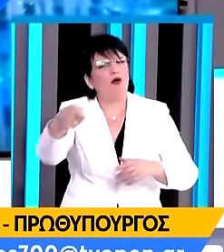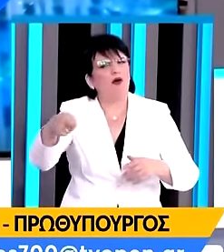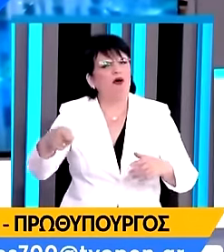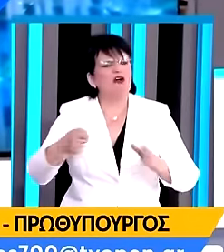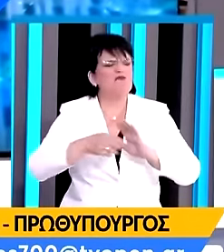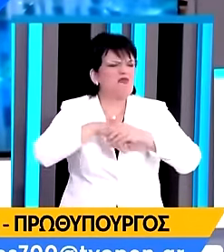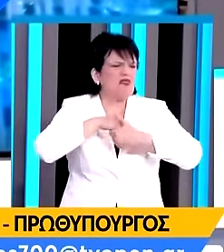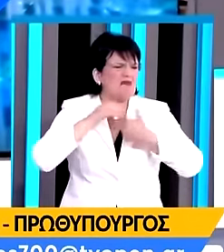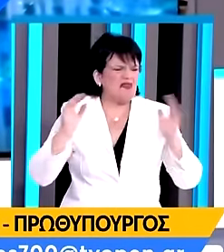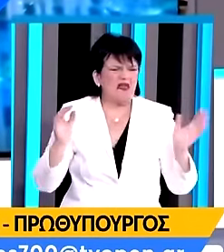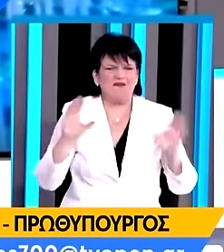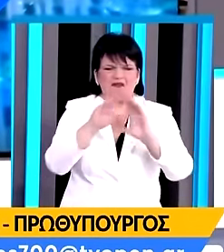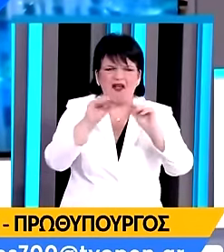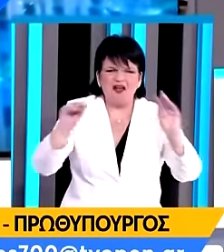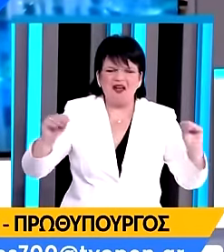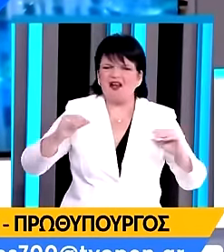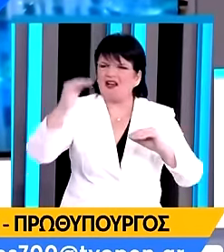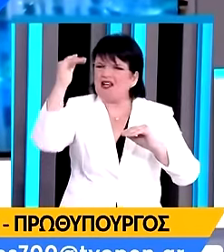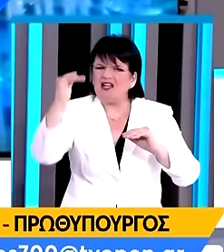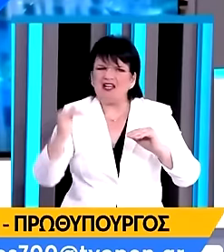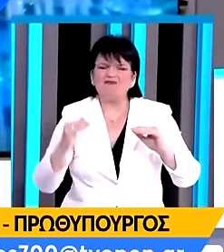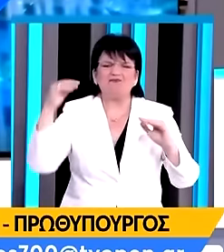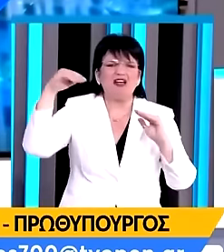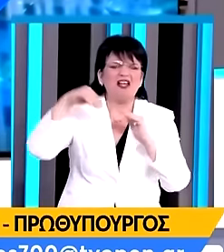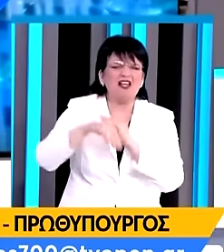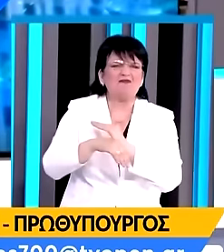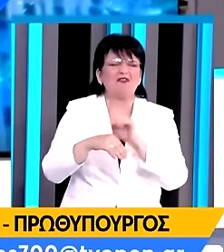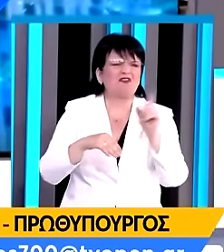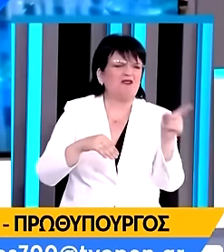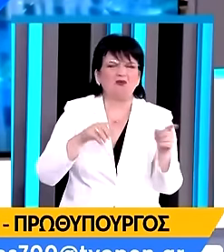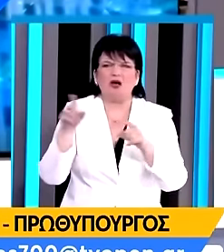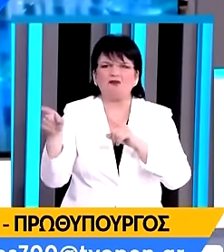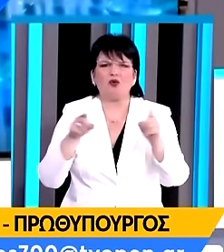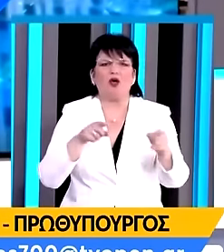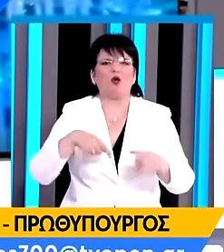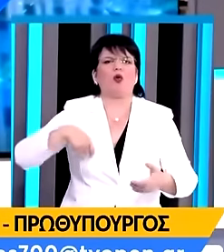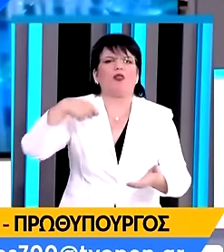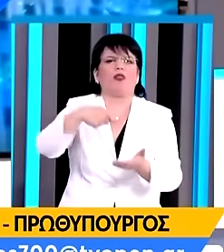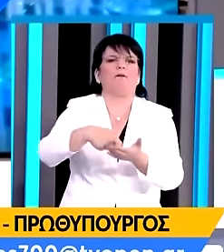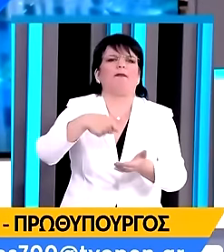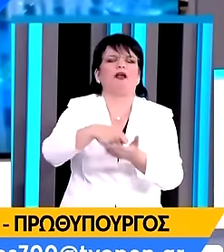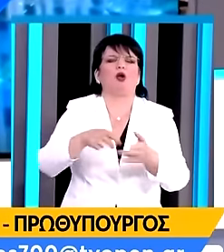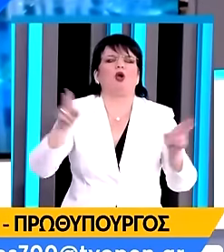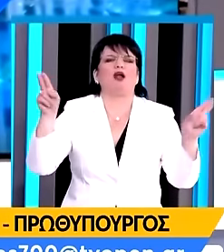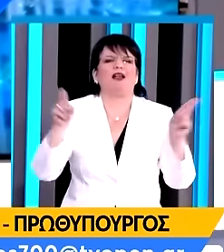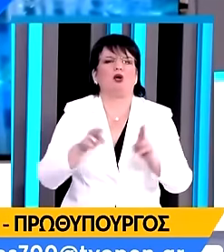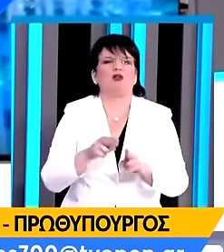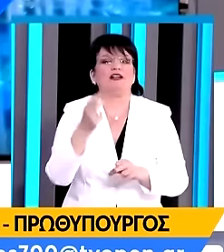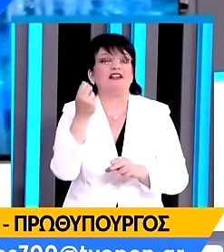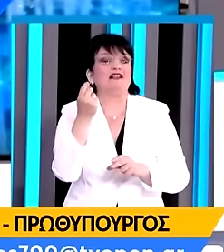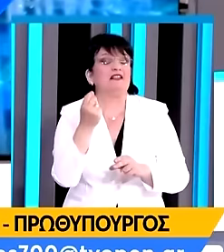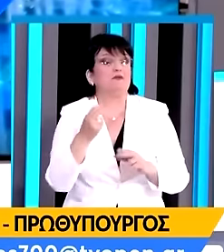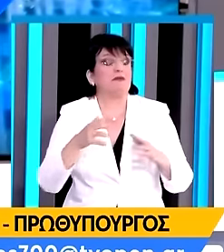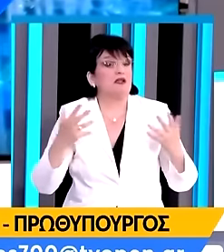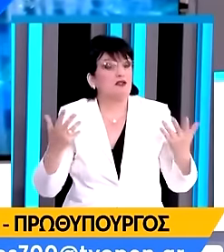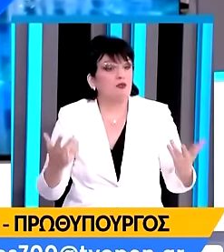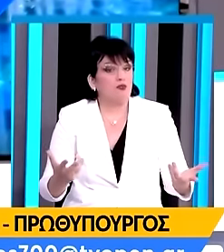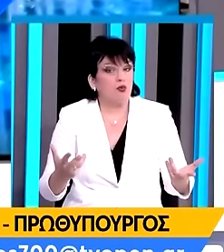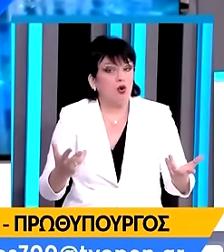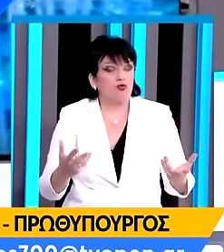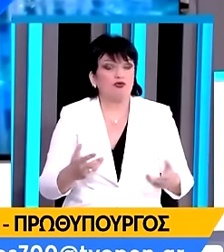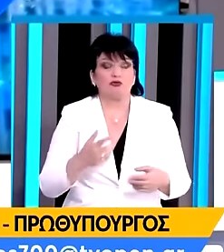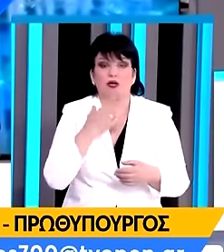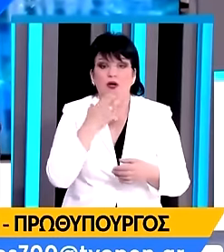με νοιάζει ούτε τι λένε για την ύφεση, για τα στοιχεία δεξιά-αριστερά. Εγώ θέλω να πληρώνω λιγότερα. Οι τιμές πώς θα πέσουν? Γιατί λέμε για τους